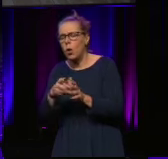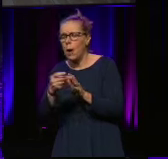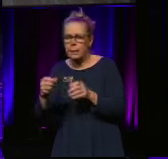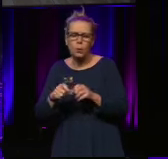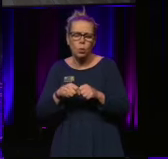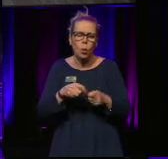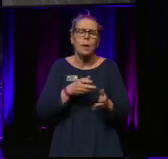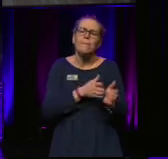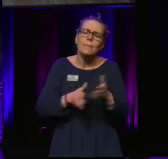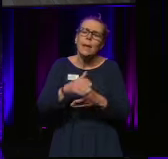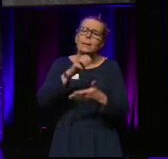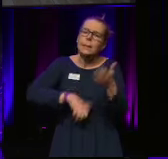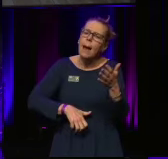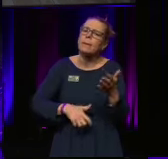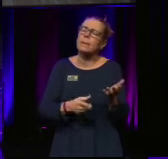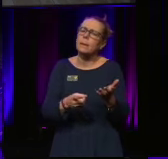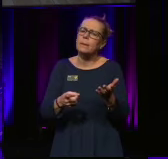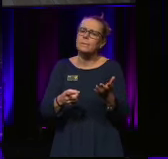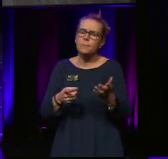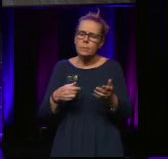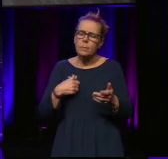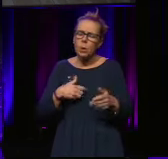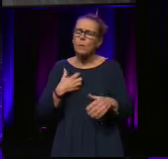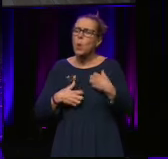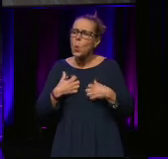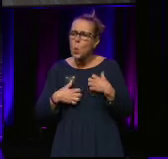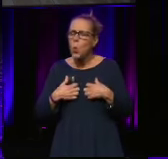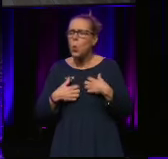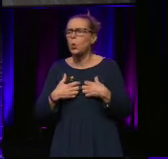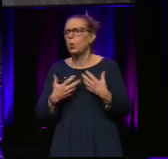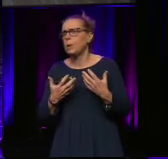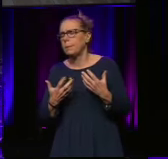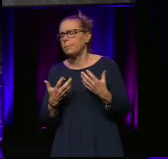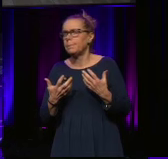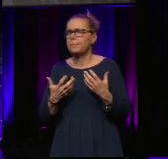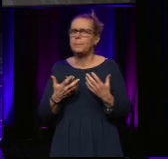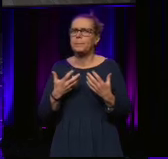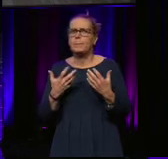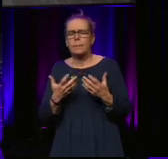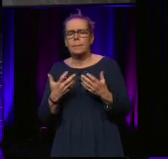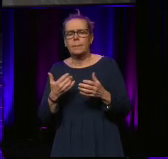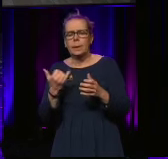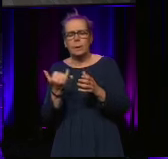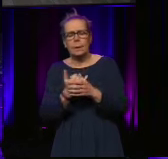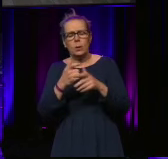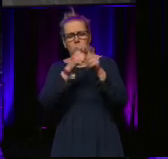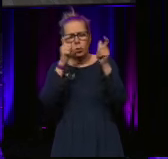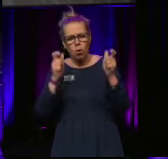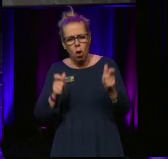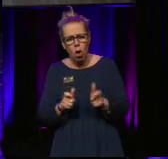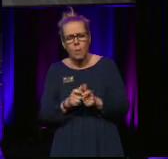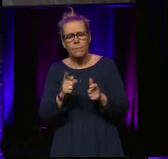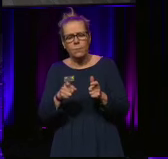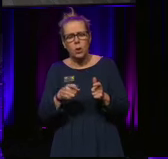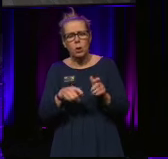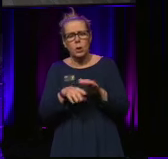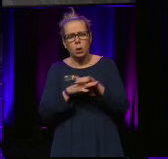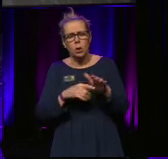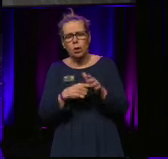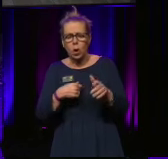och allt det här. Och då var det ju så att man var oerhört orolig för att man inom ramen för en grundlag som skyddade då till